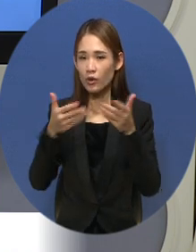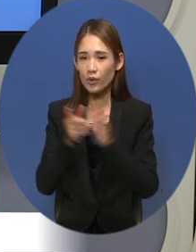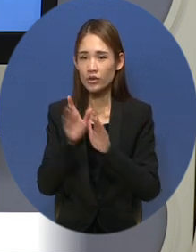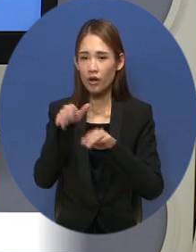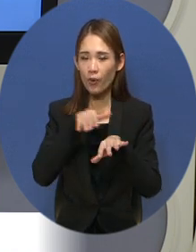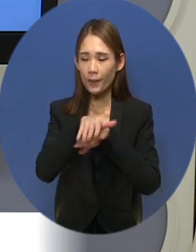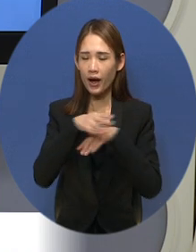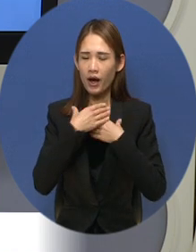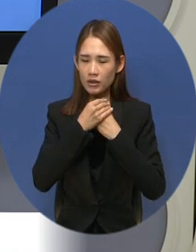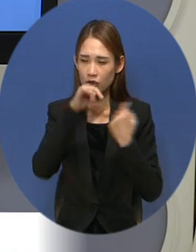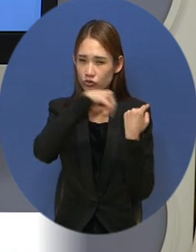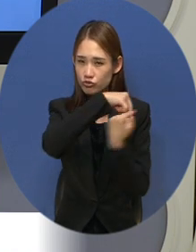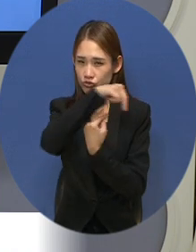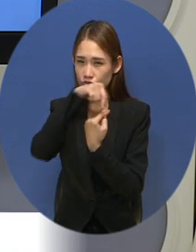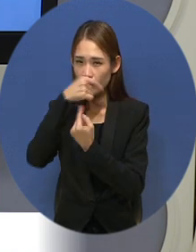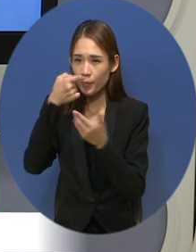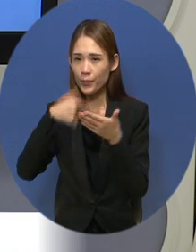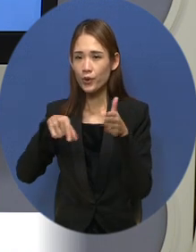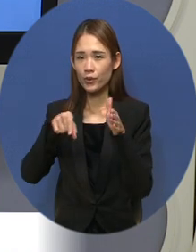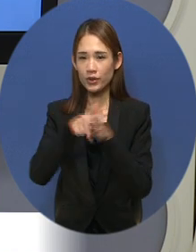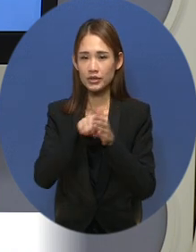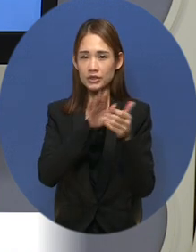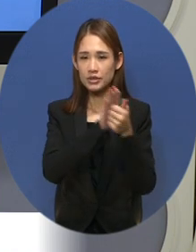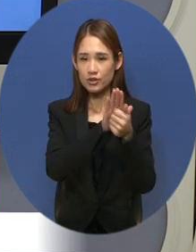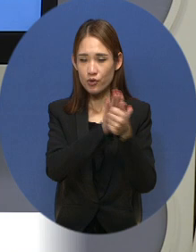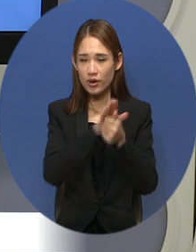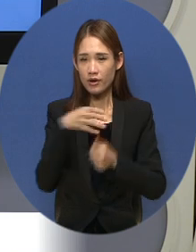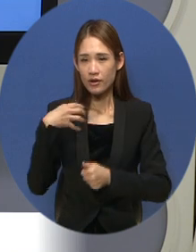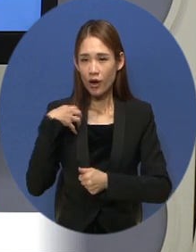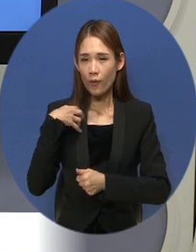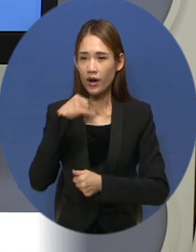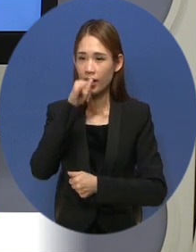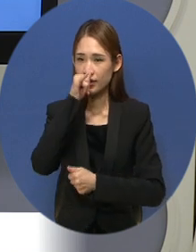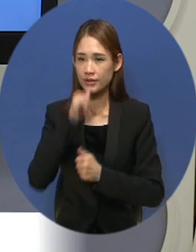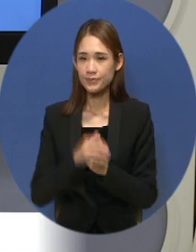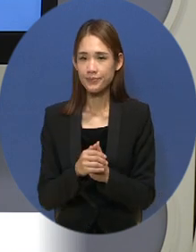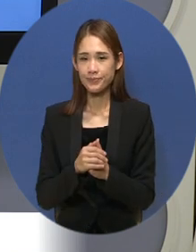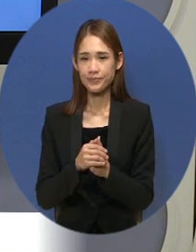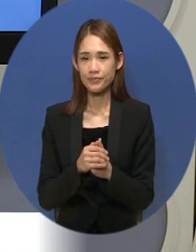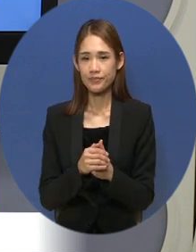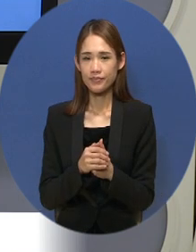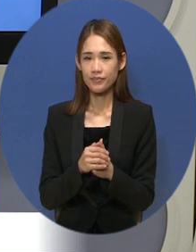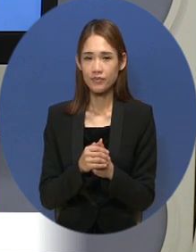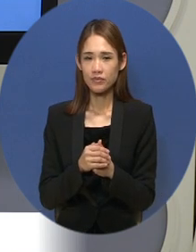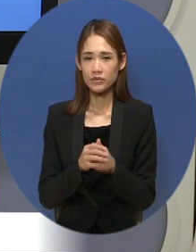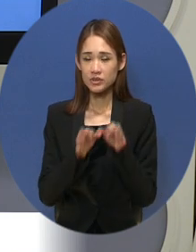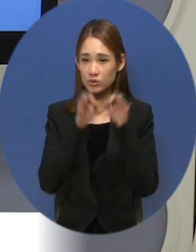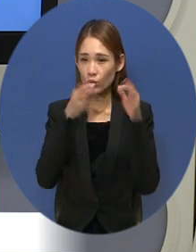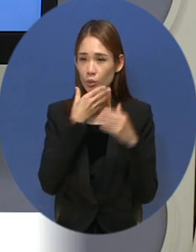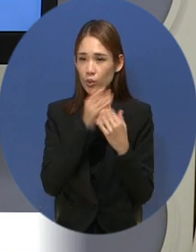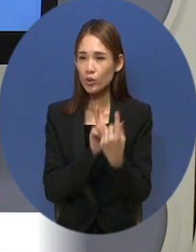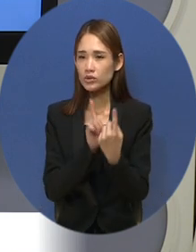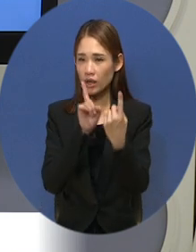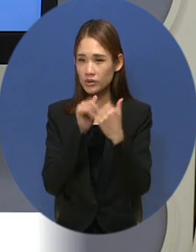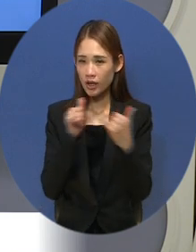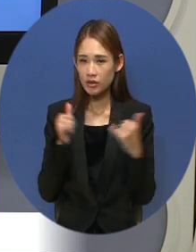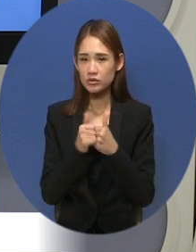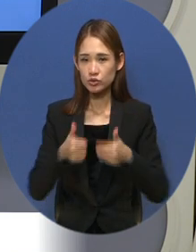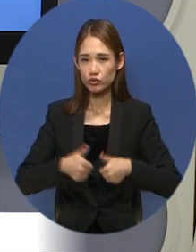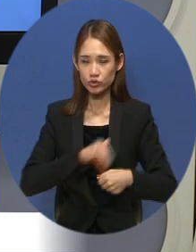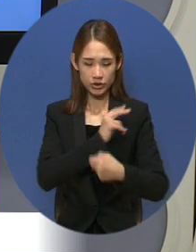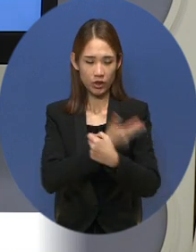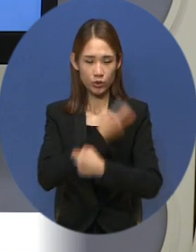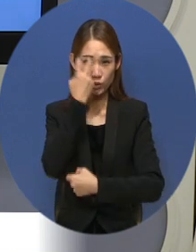망이 안정적으로 운영될 수 있도록 지원하는 역할을 담당하게 되는데요 그간 복지 대상자의 수급자격